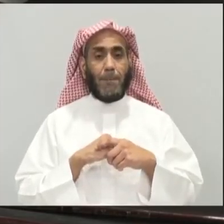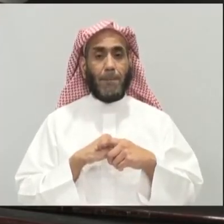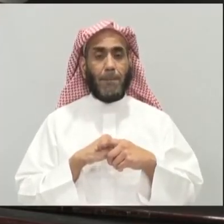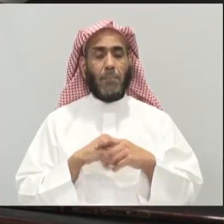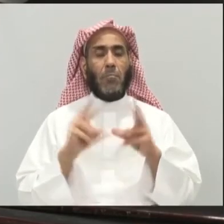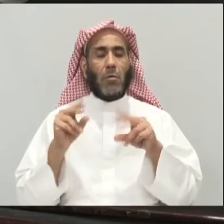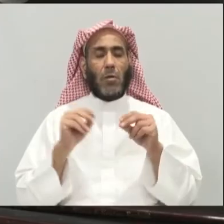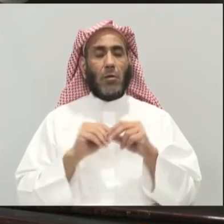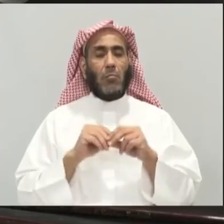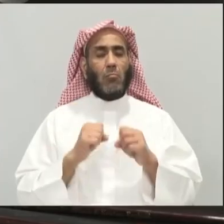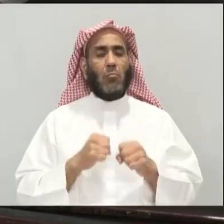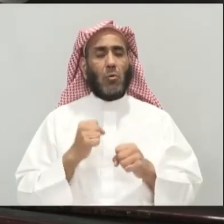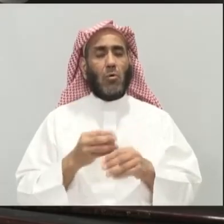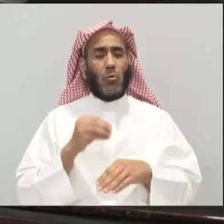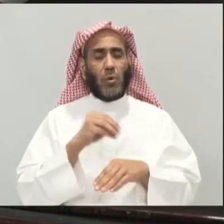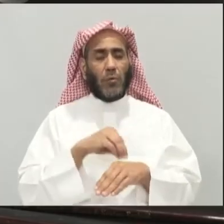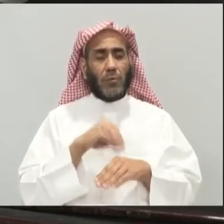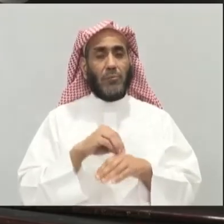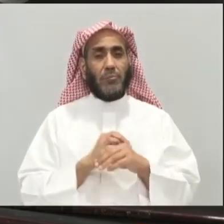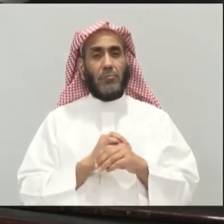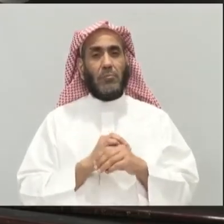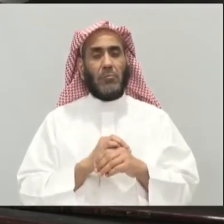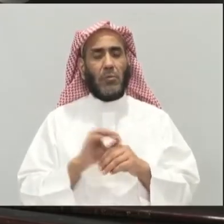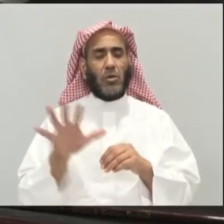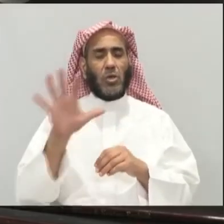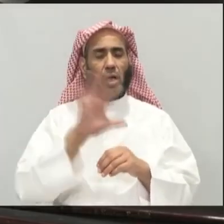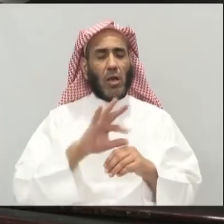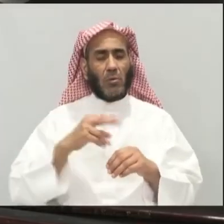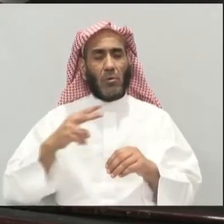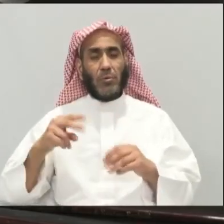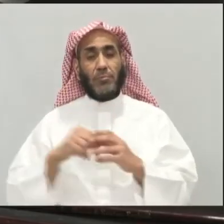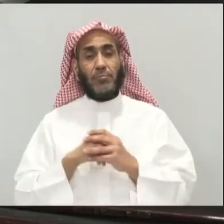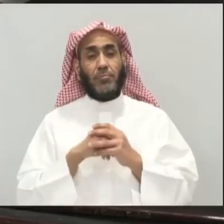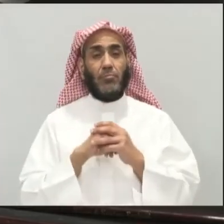مثل ما انا كمان ممكن نضيف اللي هو اشكال متنوعه